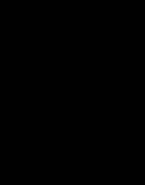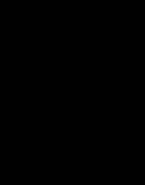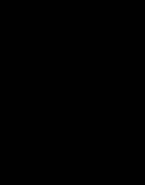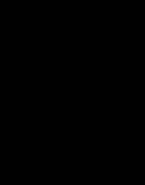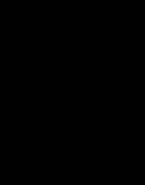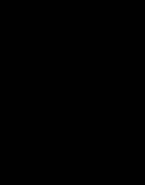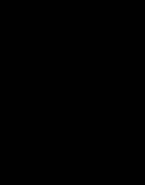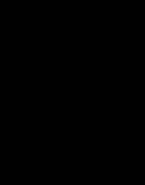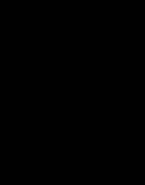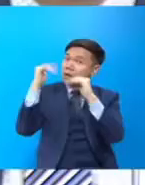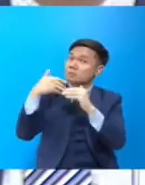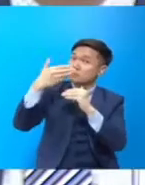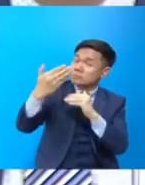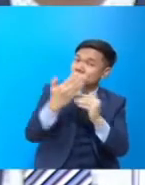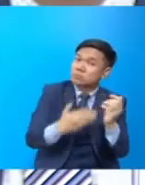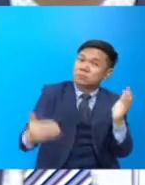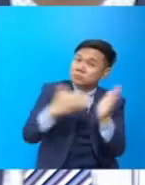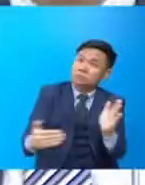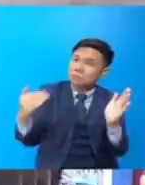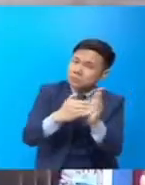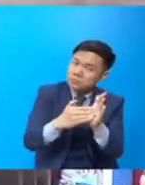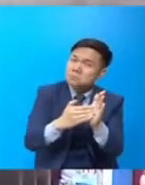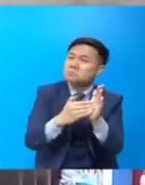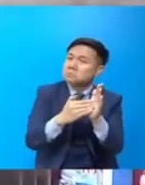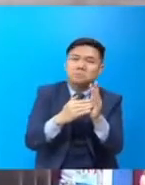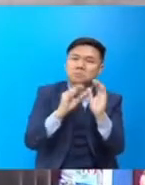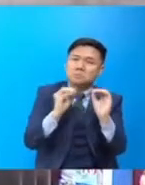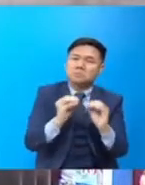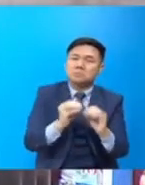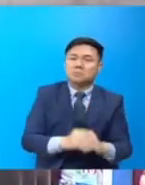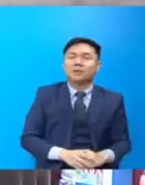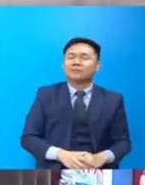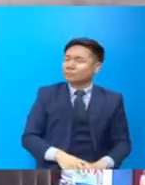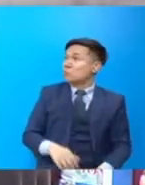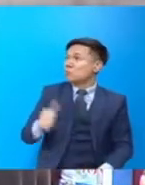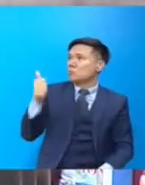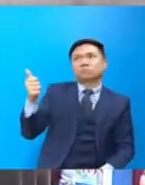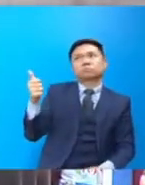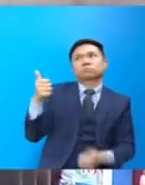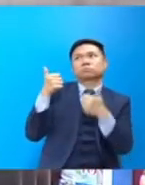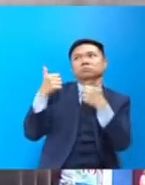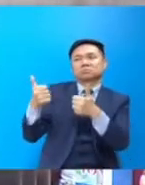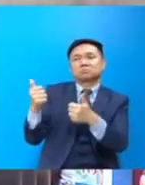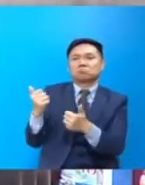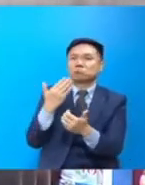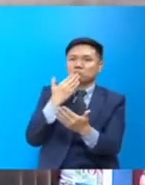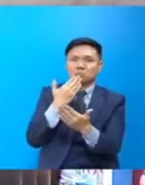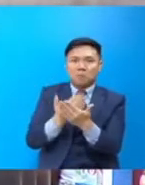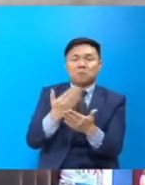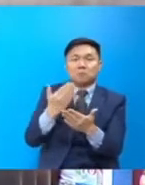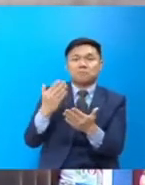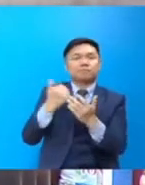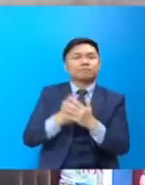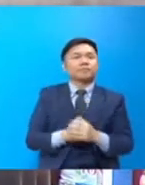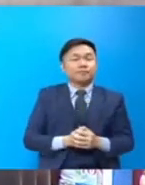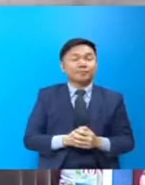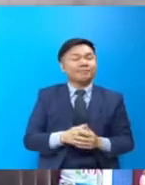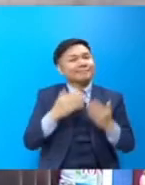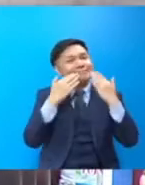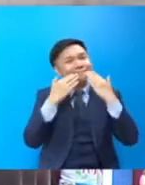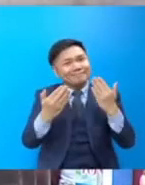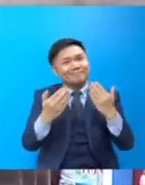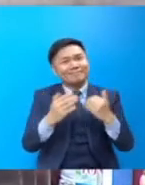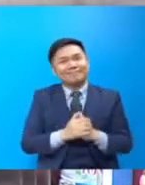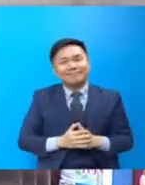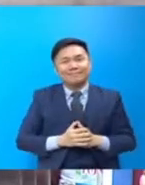kali ini tidak pulang lagi pada masa akan datang scanner sih Iya itulah kasih cantik sedang yang tersebut saya Boss 7 sekian terima